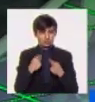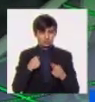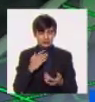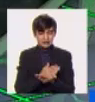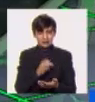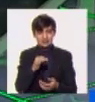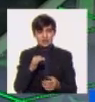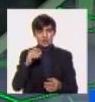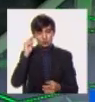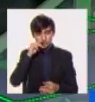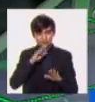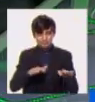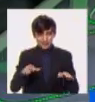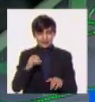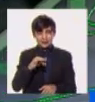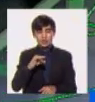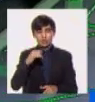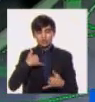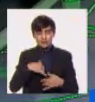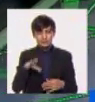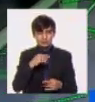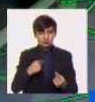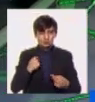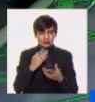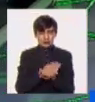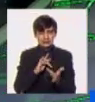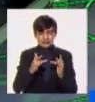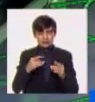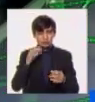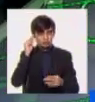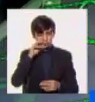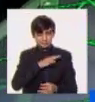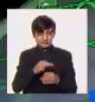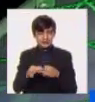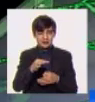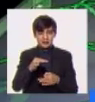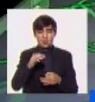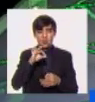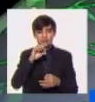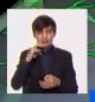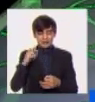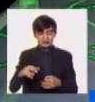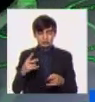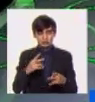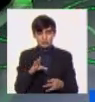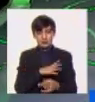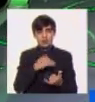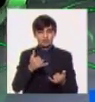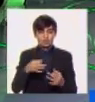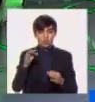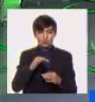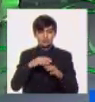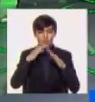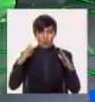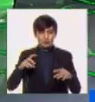мен оқушылар әбден азапқа түскен. Карантин кезінде үйден шықпауға шақырған шенеуніктер қазір балаларымызды қырдың